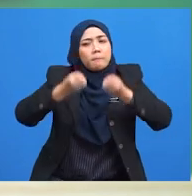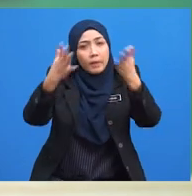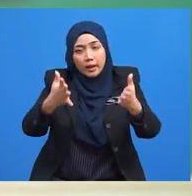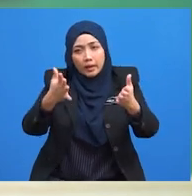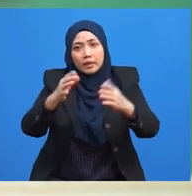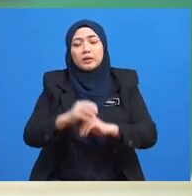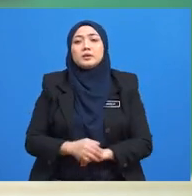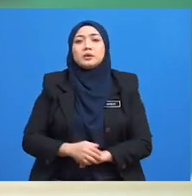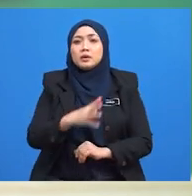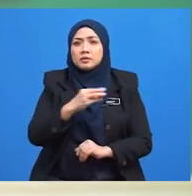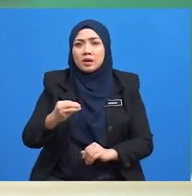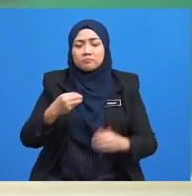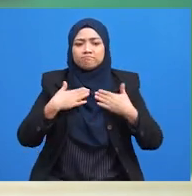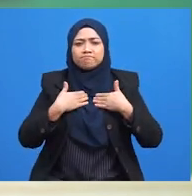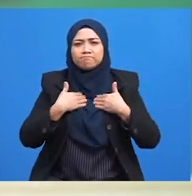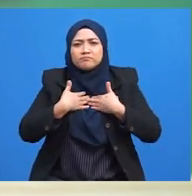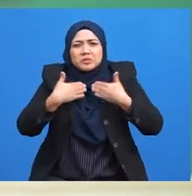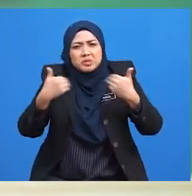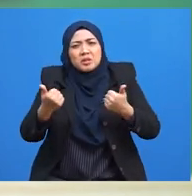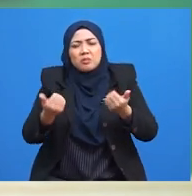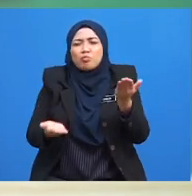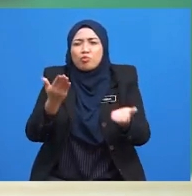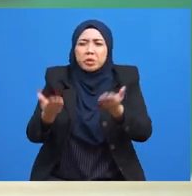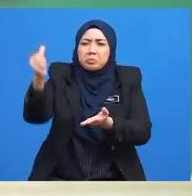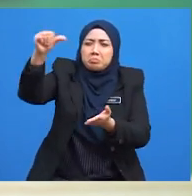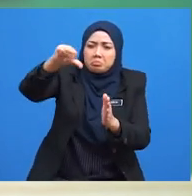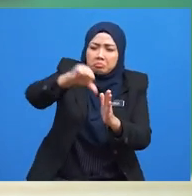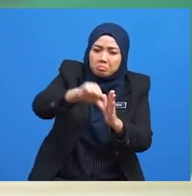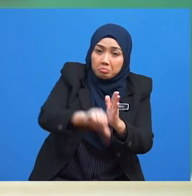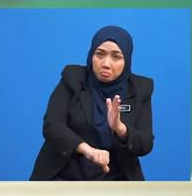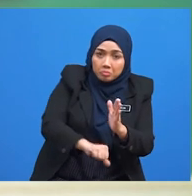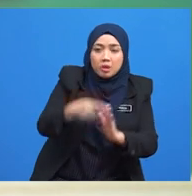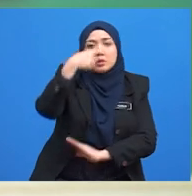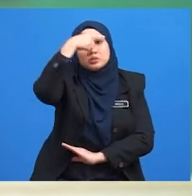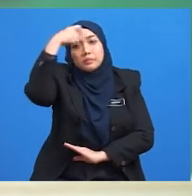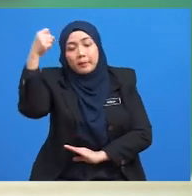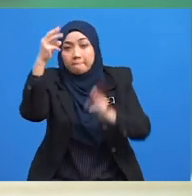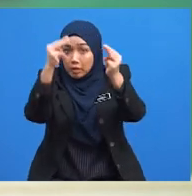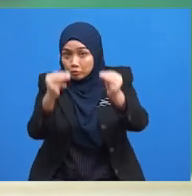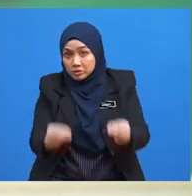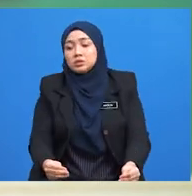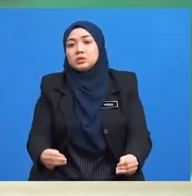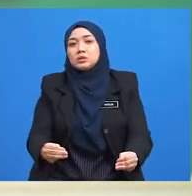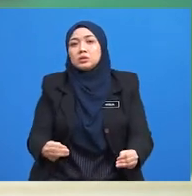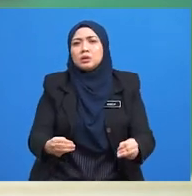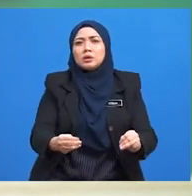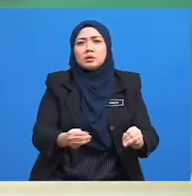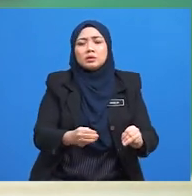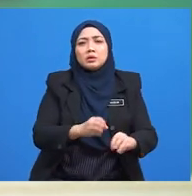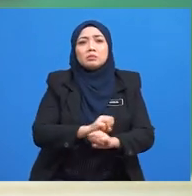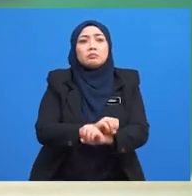akan terjejas selepas berlakunya kejadian tersebut kerana manusia terdedah